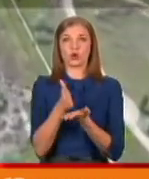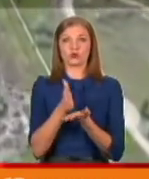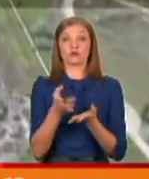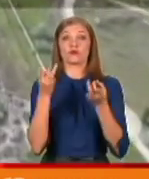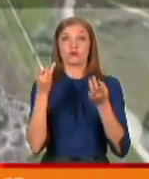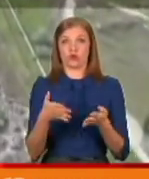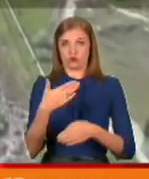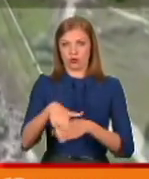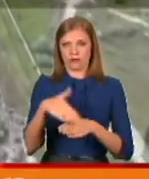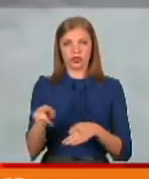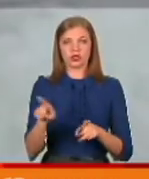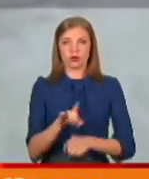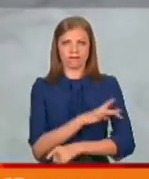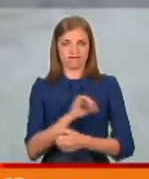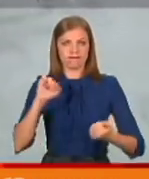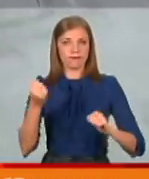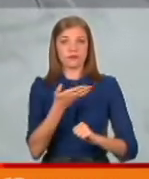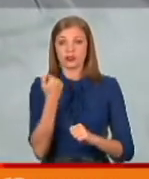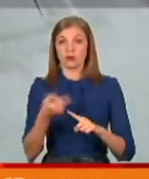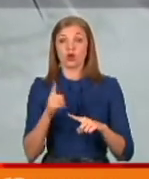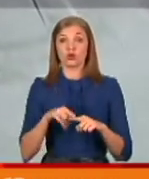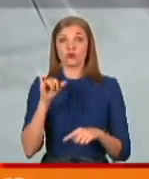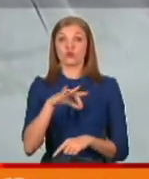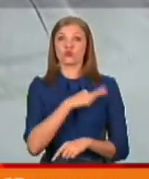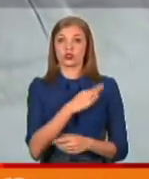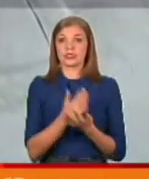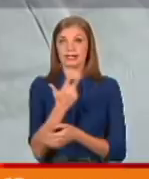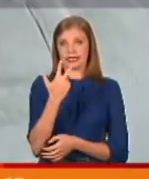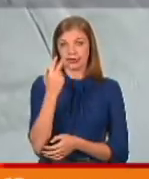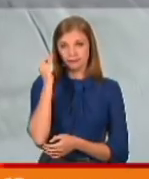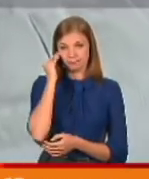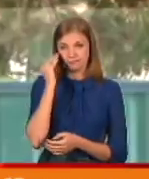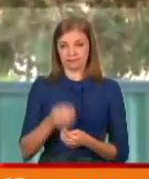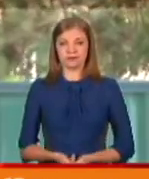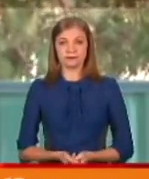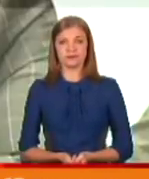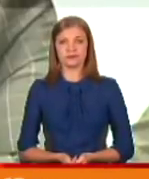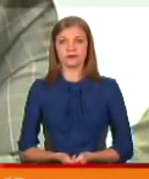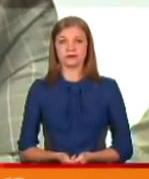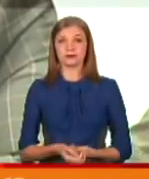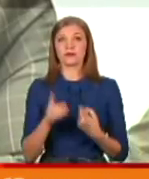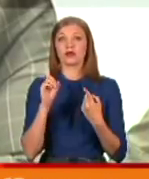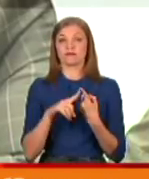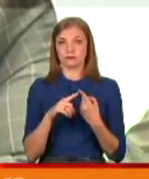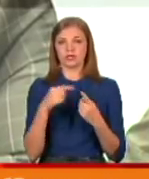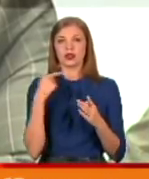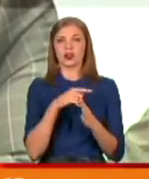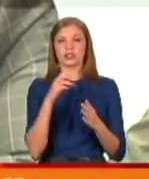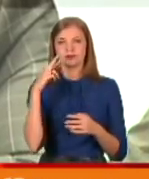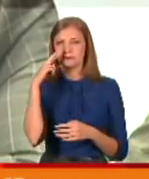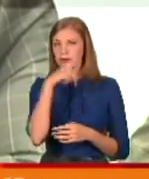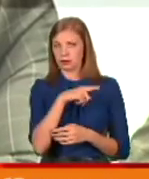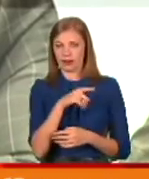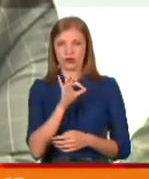розташований просто неба, її немає. Отже, наразі у слідчих 3 версії. Викиди в зв'язку з невірною